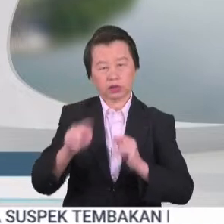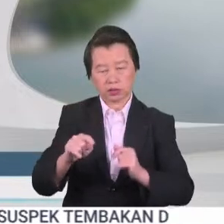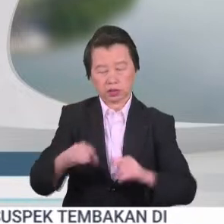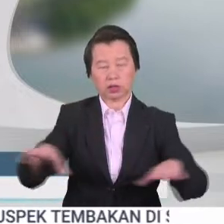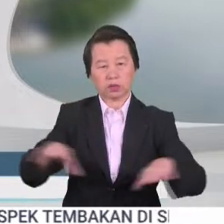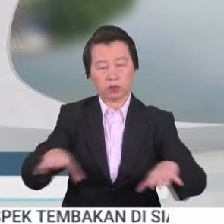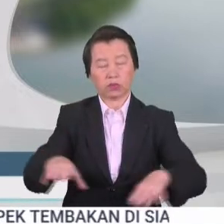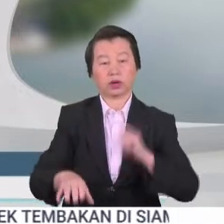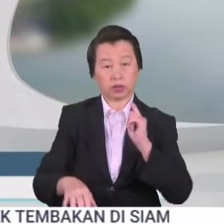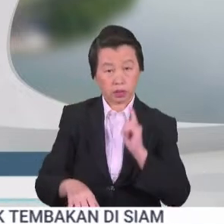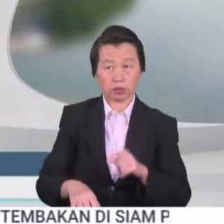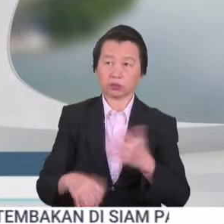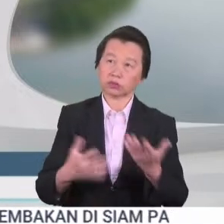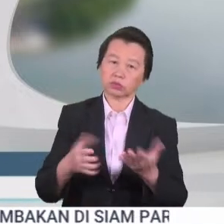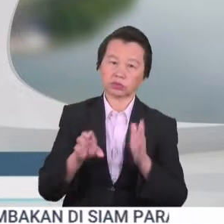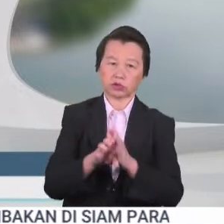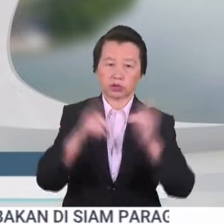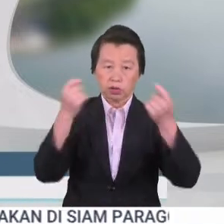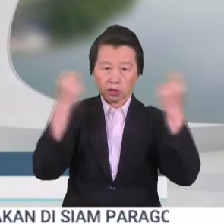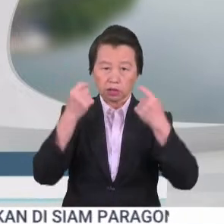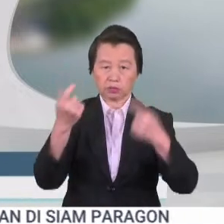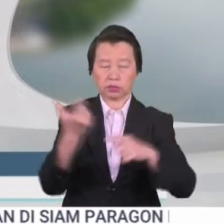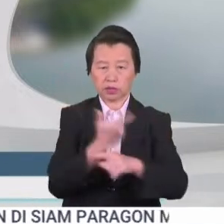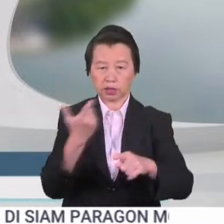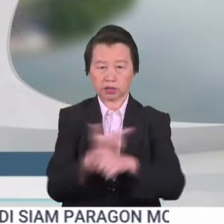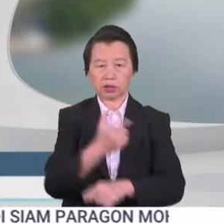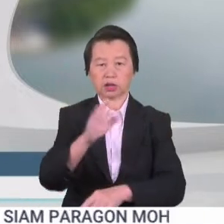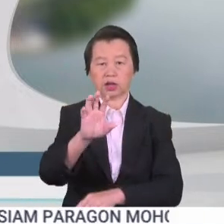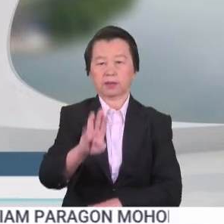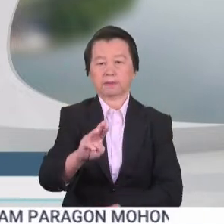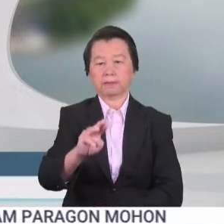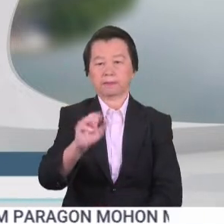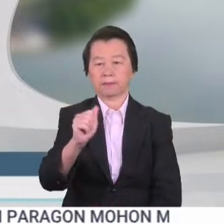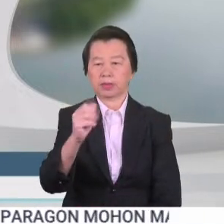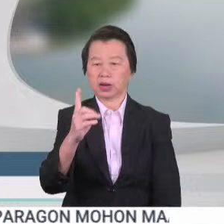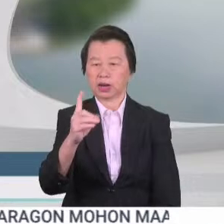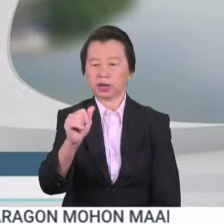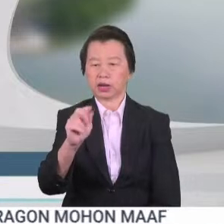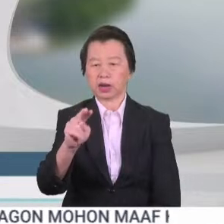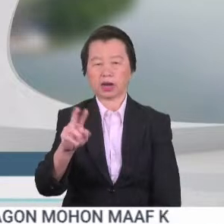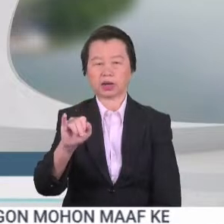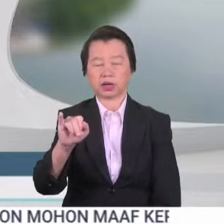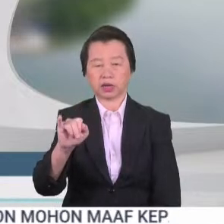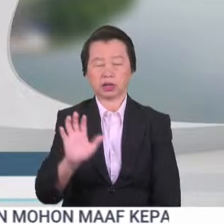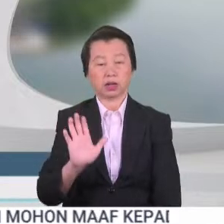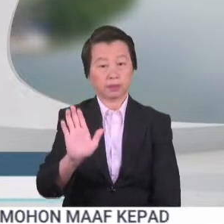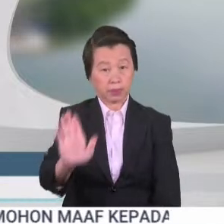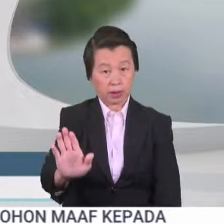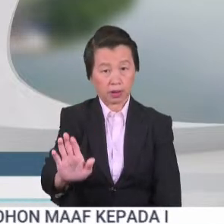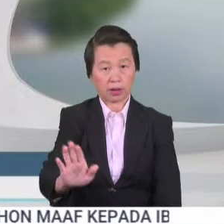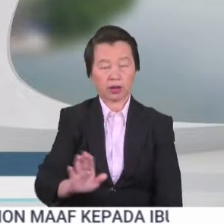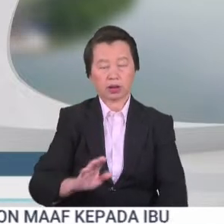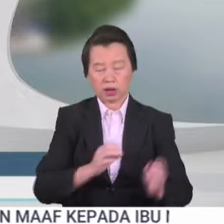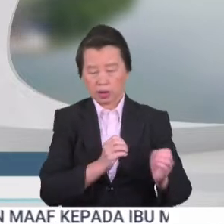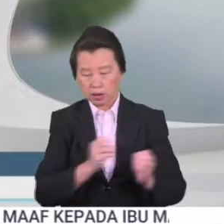dilaksanakan itu ialah karnival latih Madani anjuran perbadanan sumber manusia